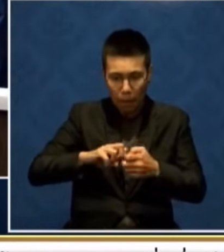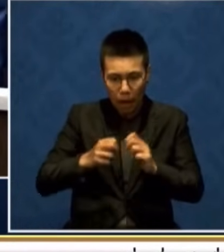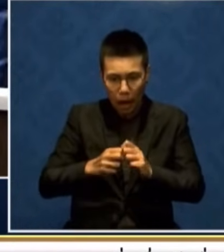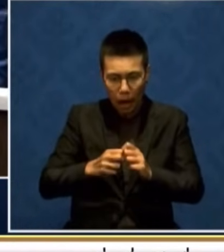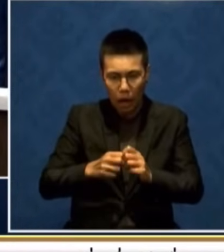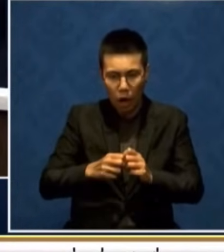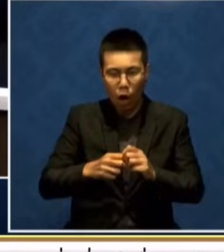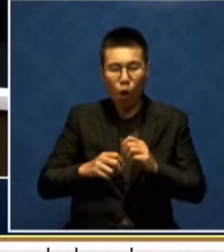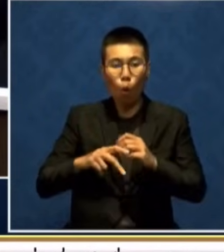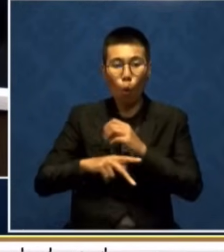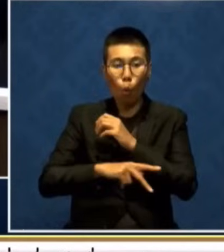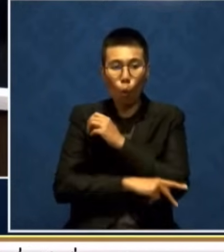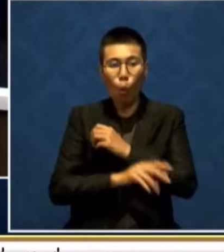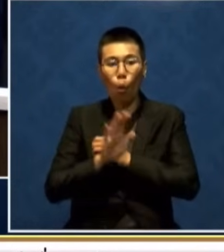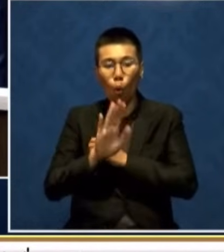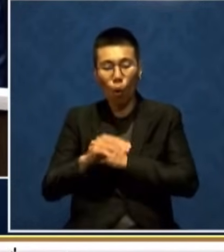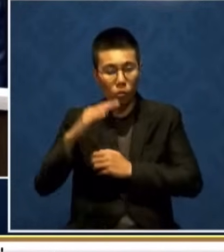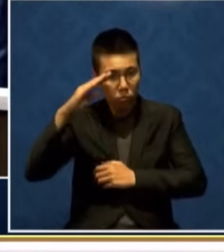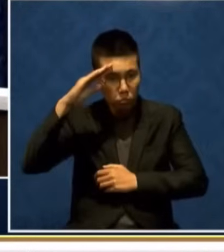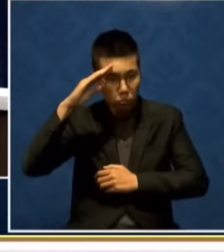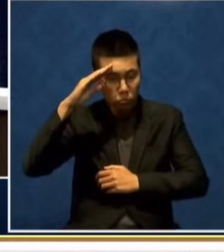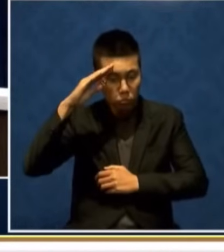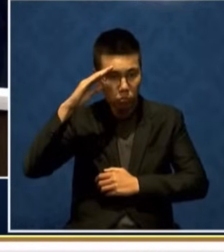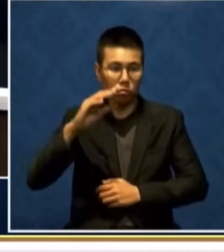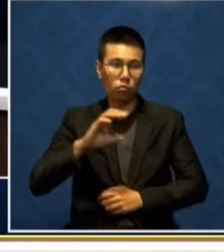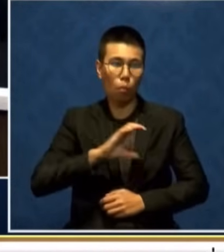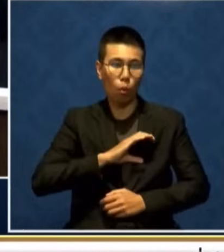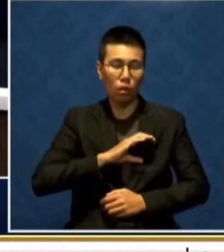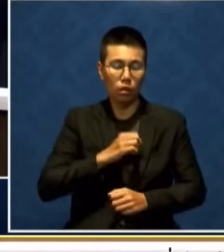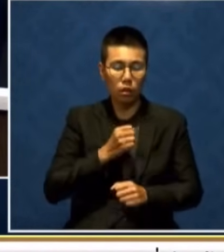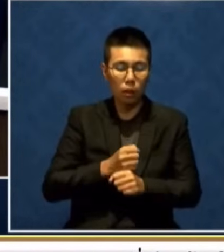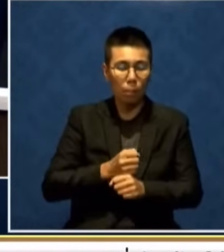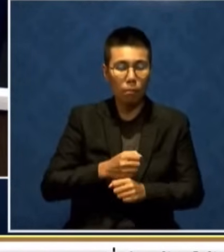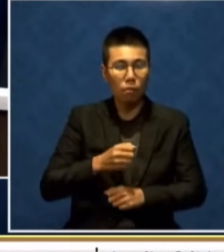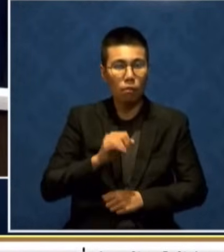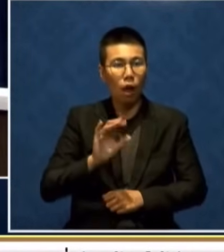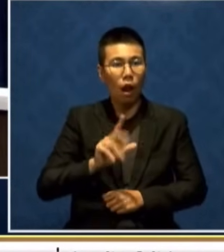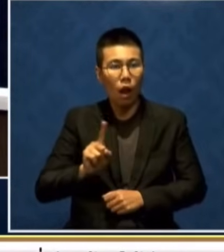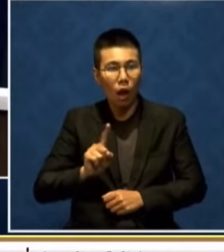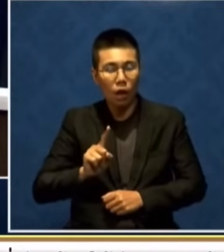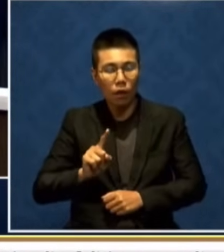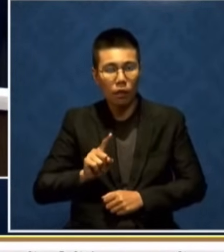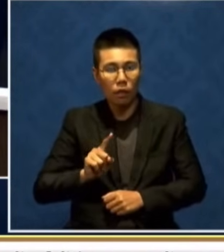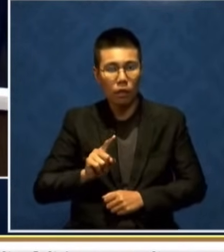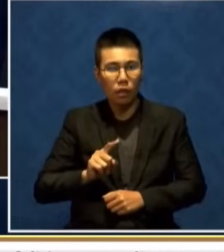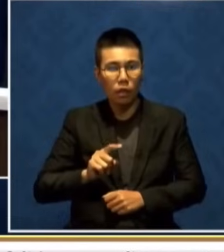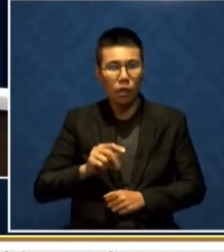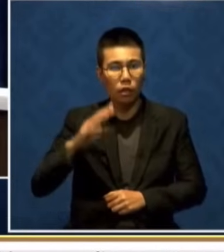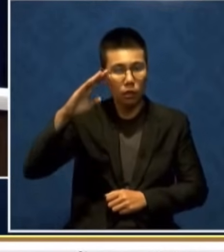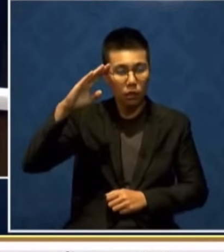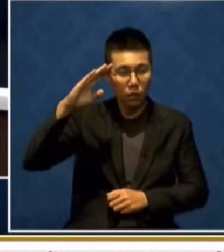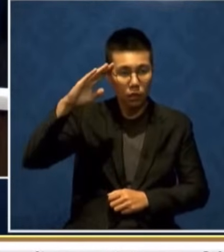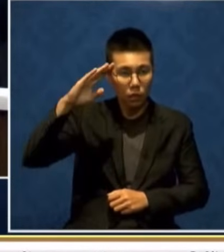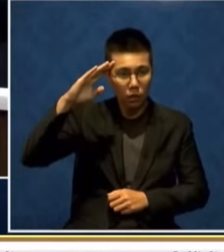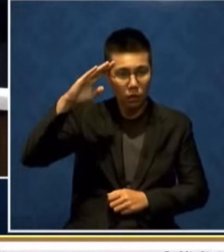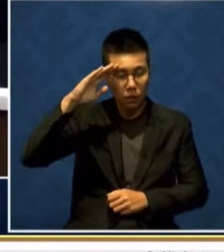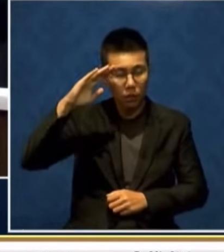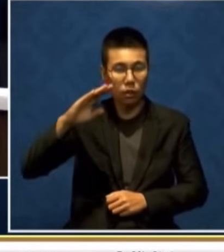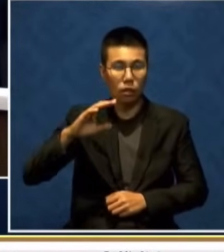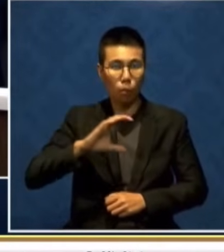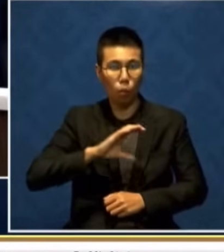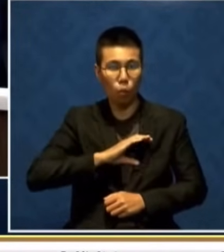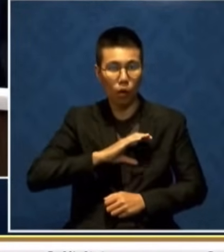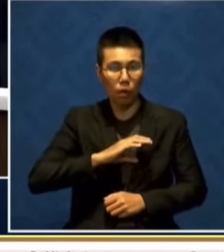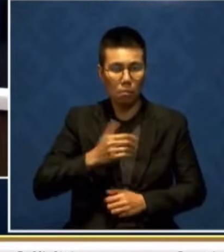ทุจริตของตำรวจเราไม่สามารถทำให้ตำรวจระดับล่างๆโดยเฉพาะระดับล่างๆ